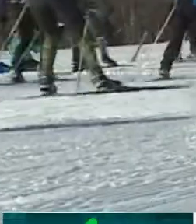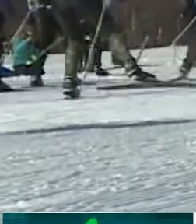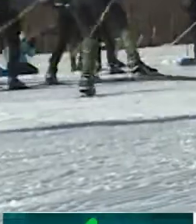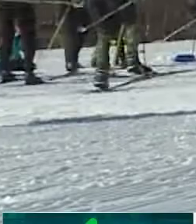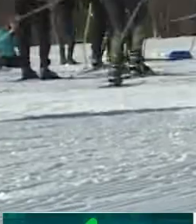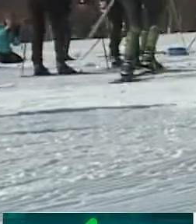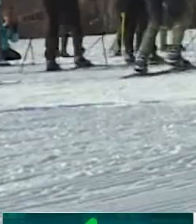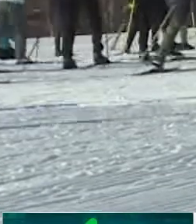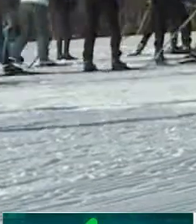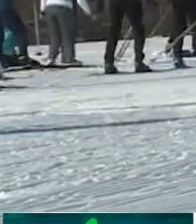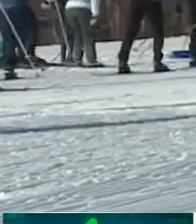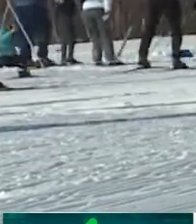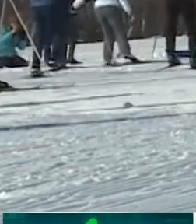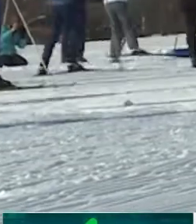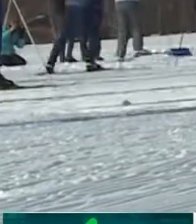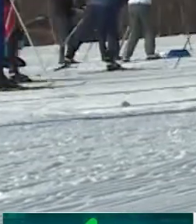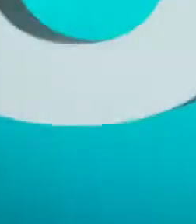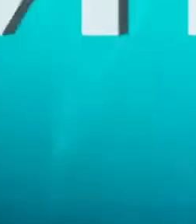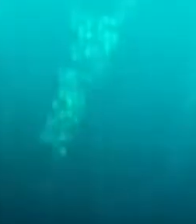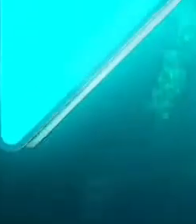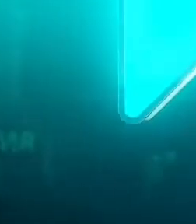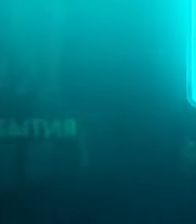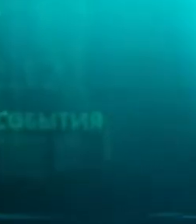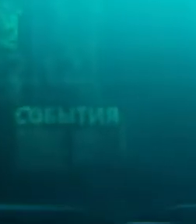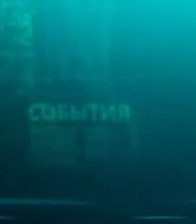марафона имени Игоря Фархудинова.